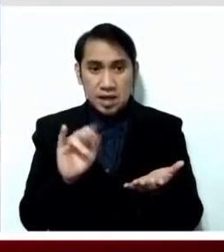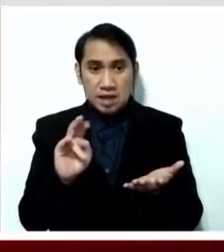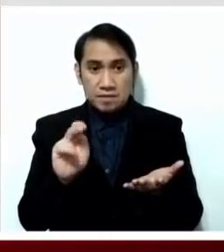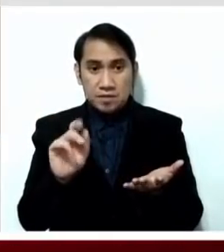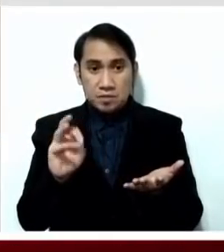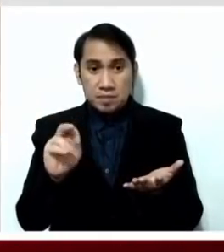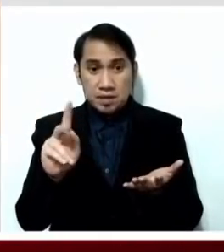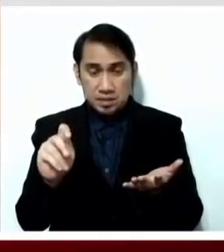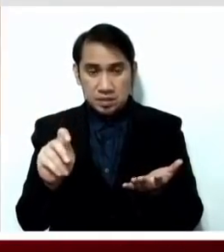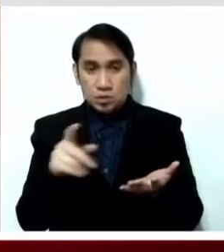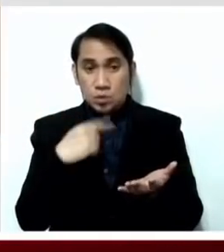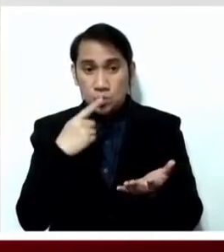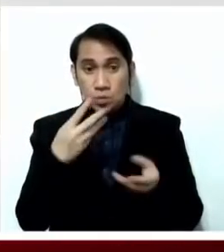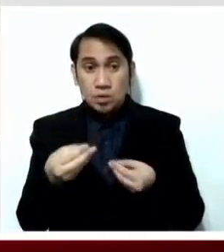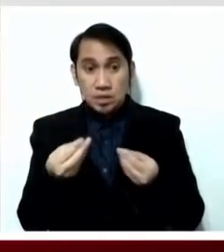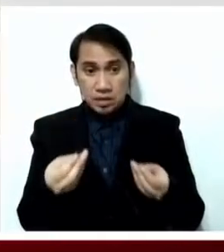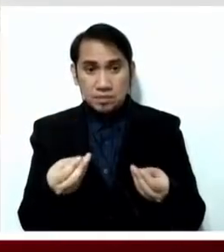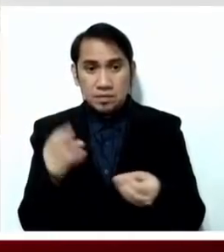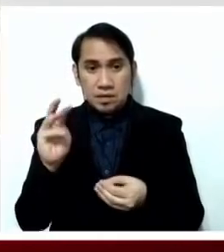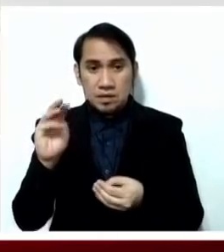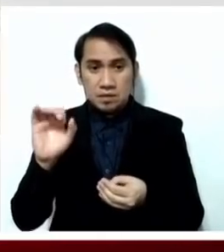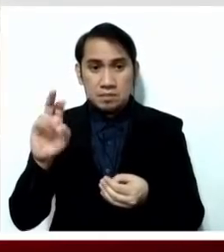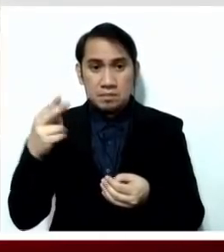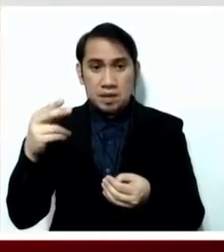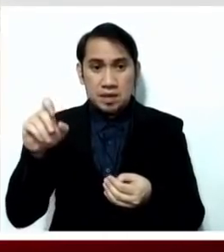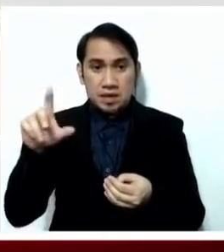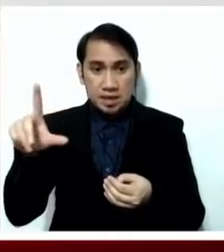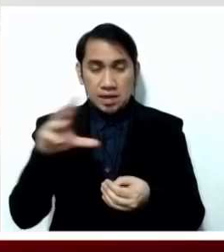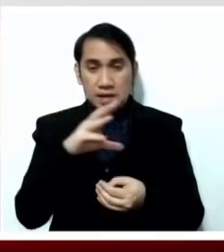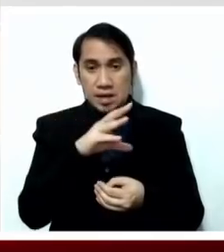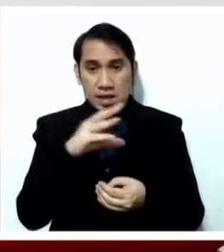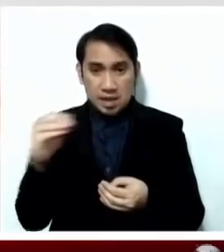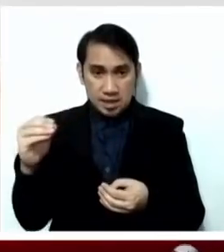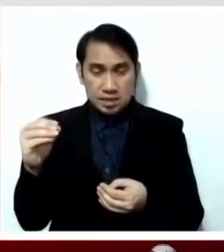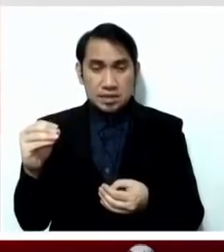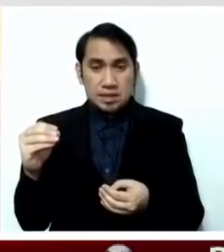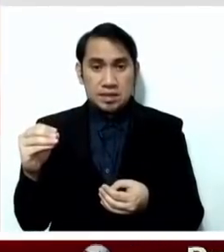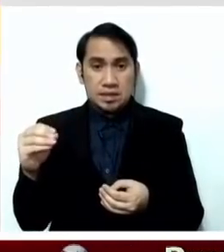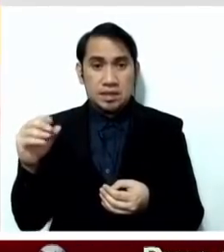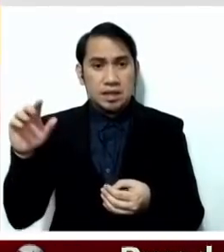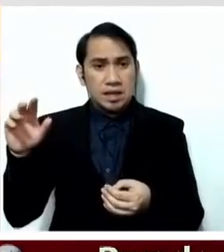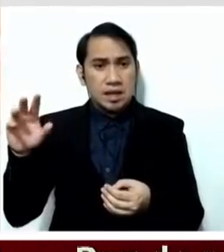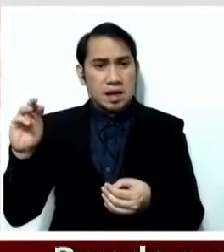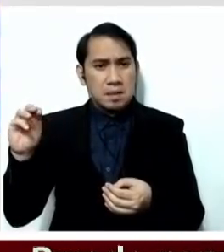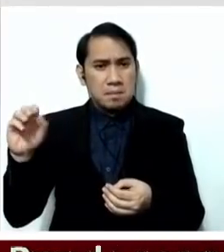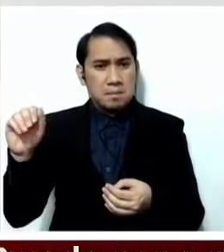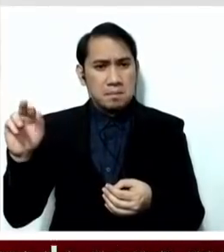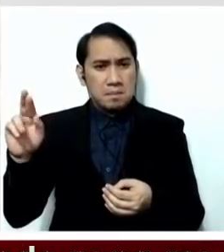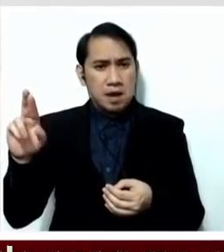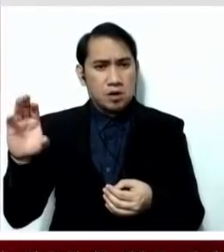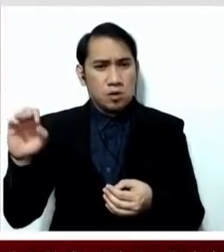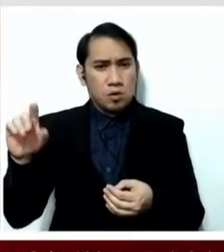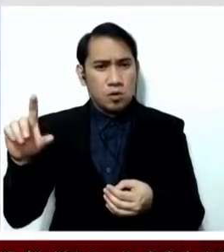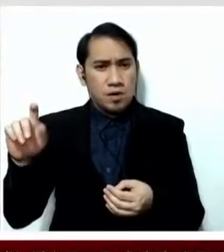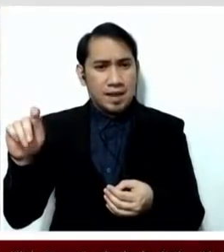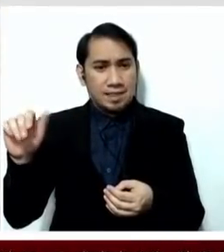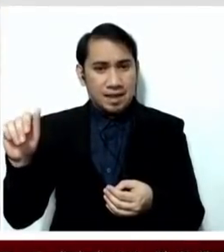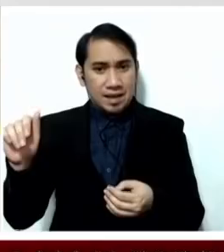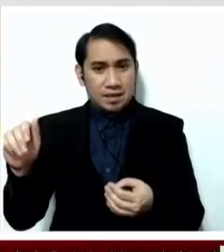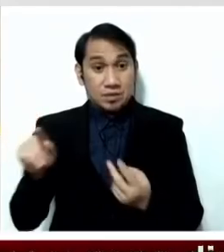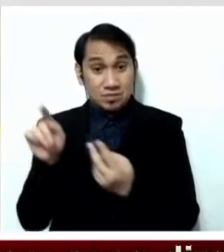naanak Kalusugan Party List Representative Mike Defensor at Sagip Party List Representative Rodante Marculeta. Isa sa kanila si